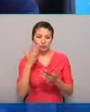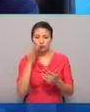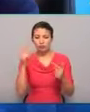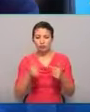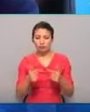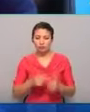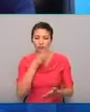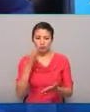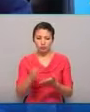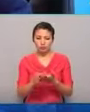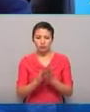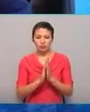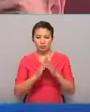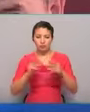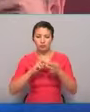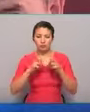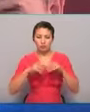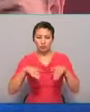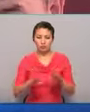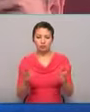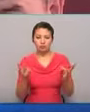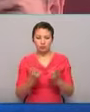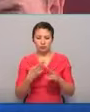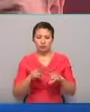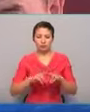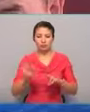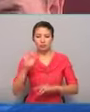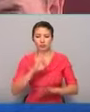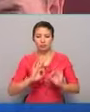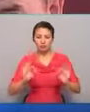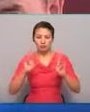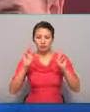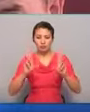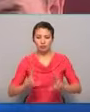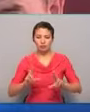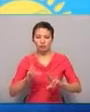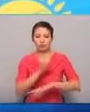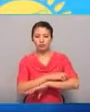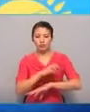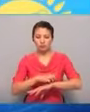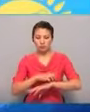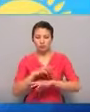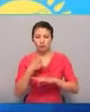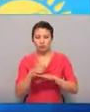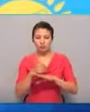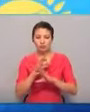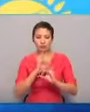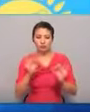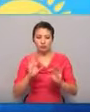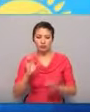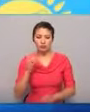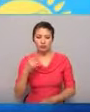беріліп, мүмкіндігі болса мәселе шешілуі керек. Жиын кезінде сөз алған қоғамдық кеңес төрағасы Мархабат Байғұт осылай деді. Әлеуметтік